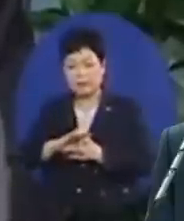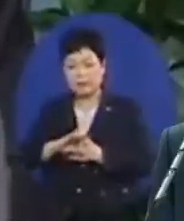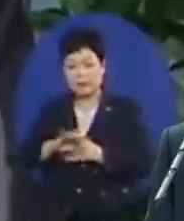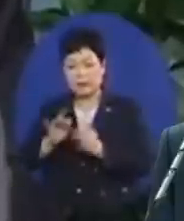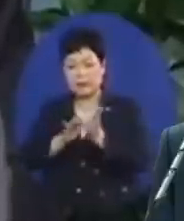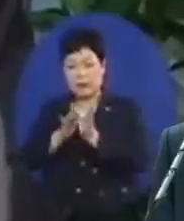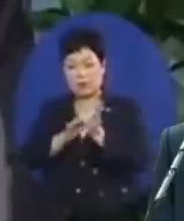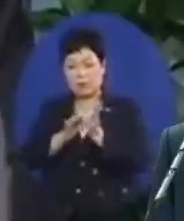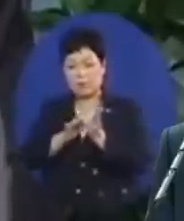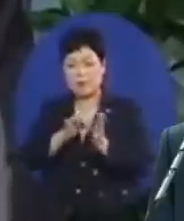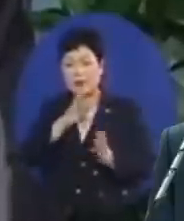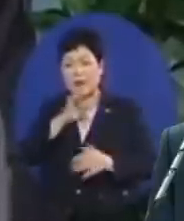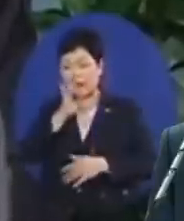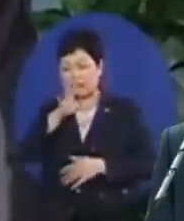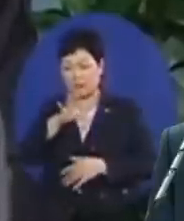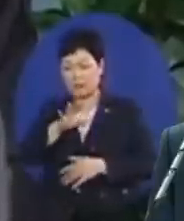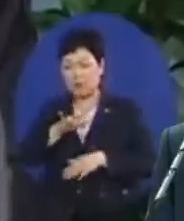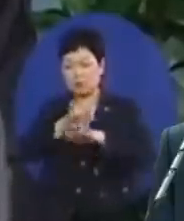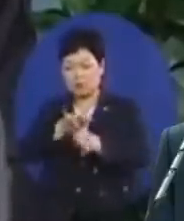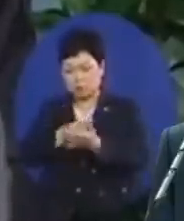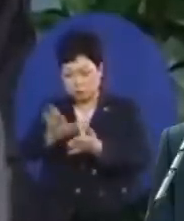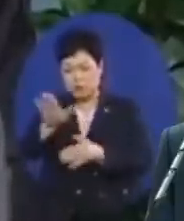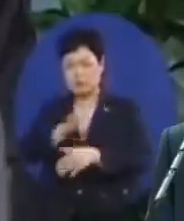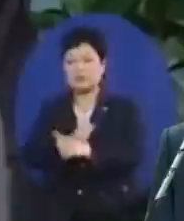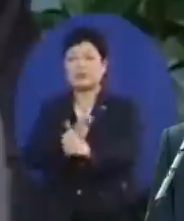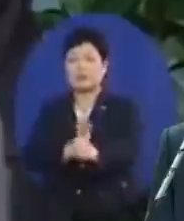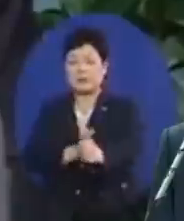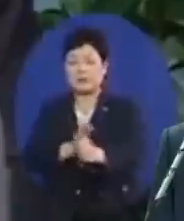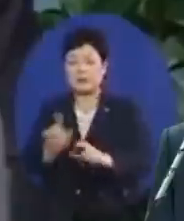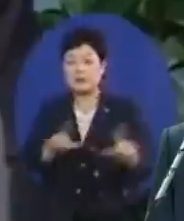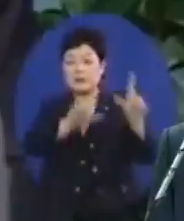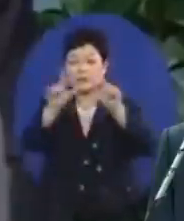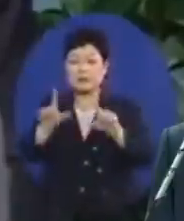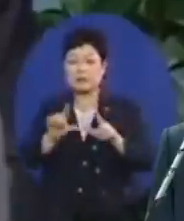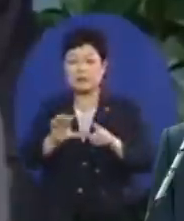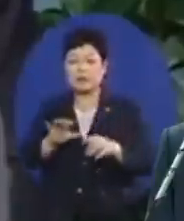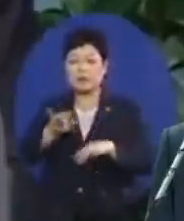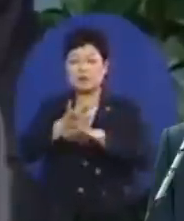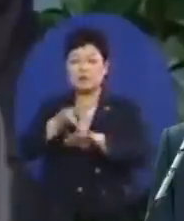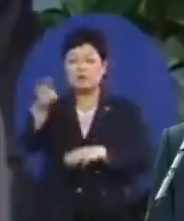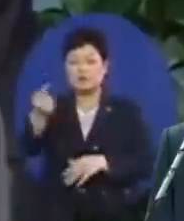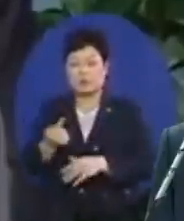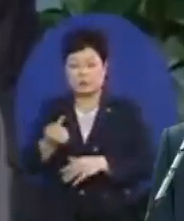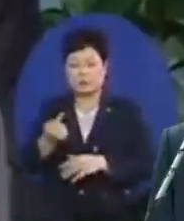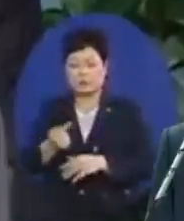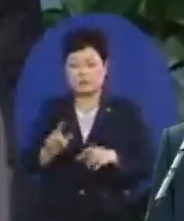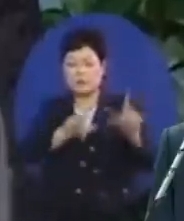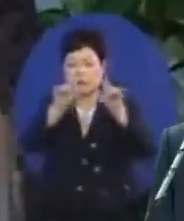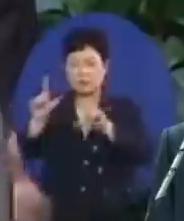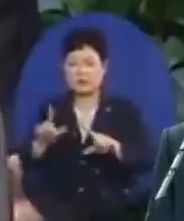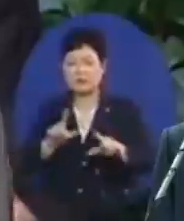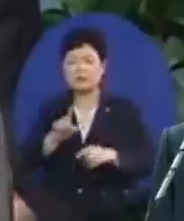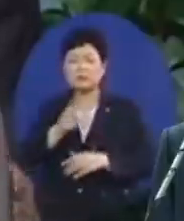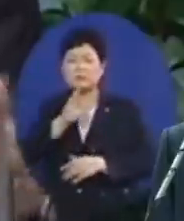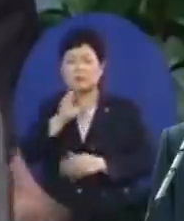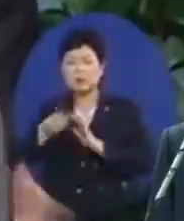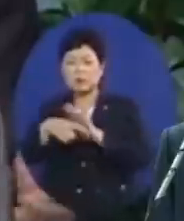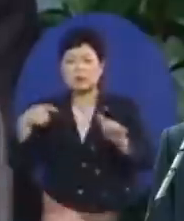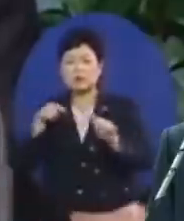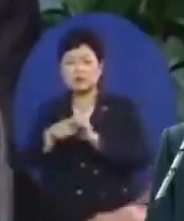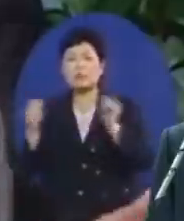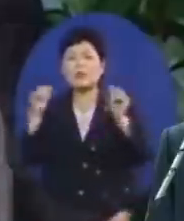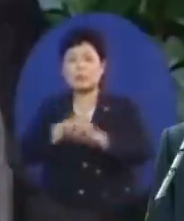약으로만 치료할 수 없고 귀신을 쫓아내야 되는 것입니다. 생활에 귀신이 와서 생활을 도역질하고